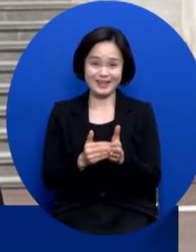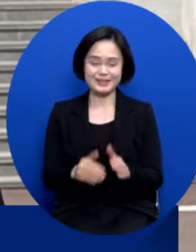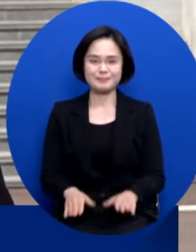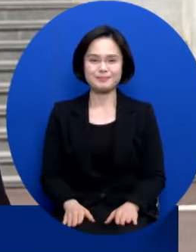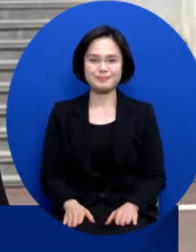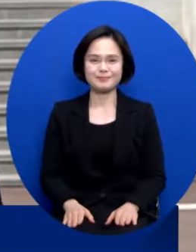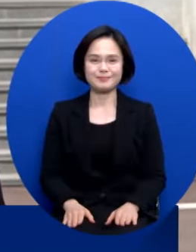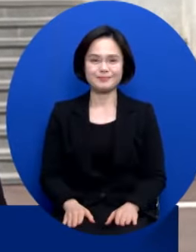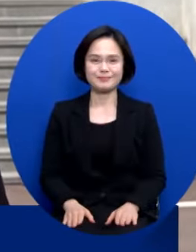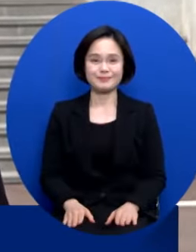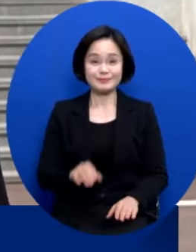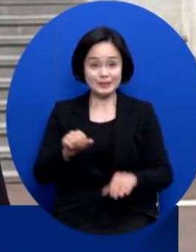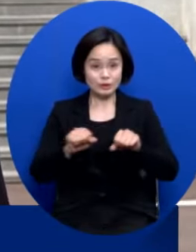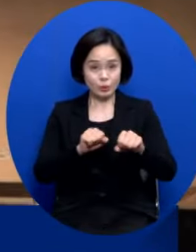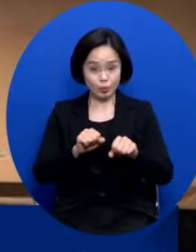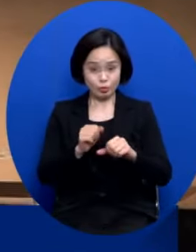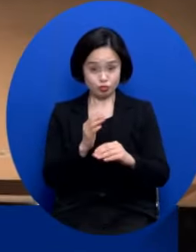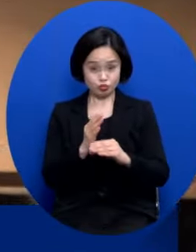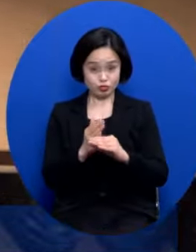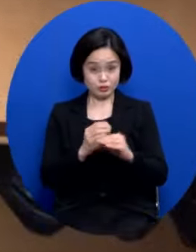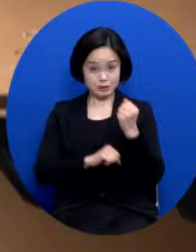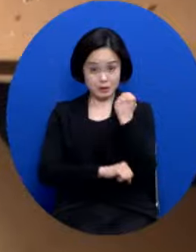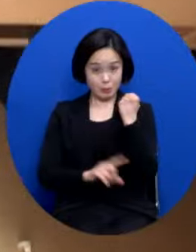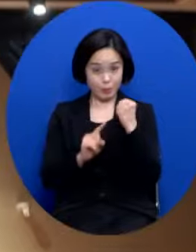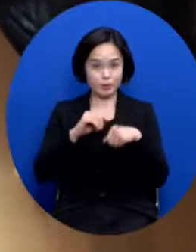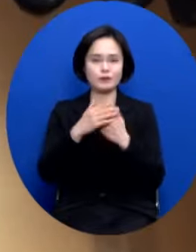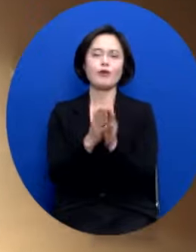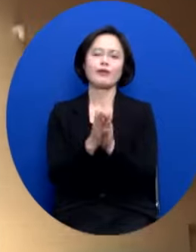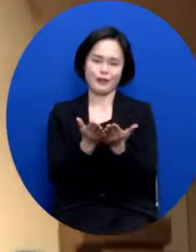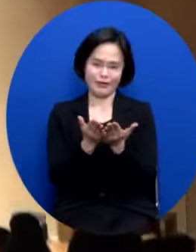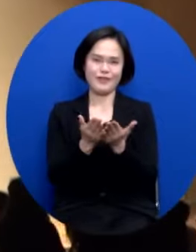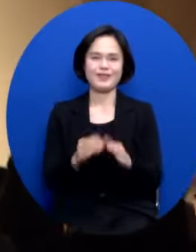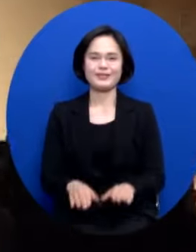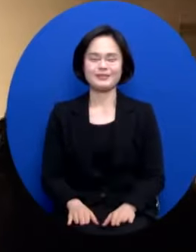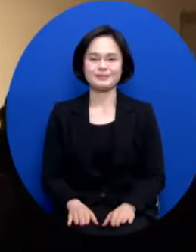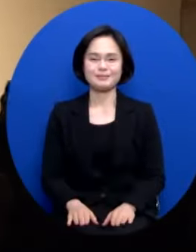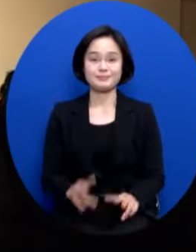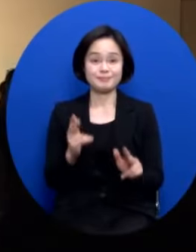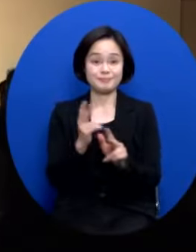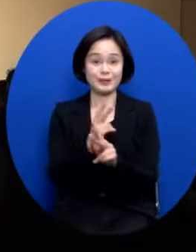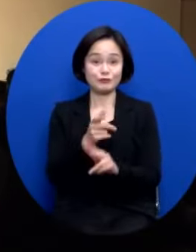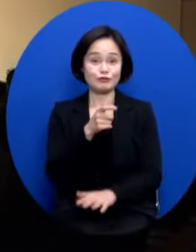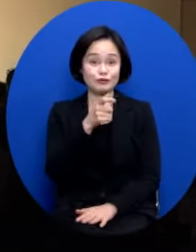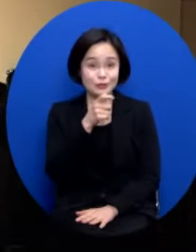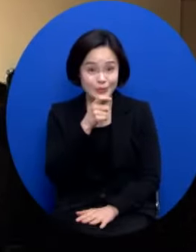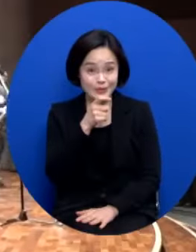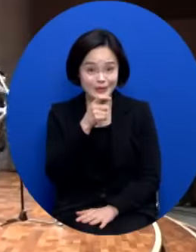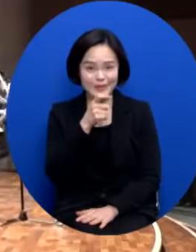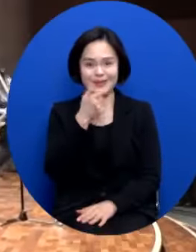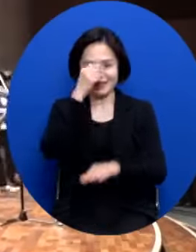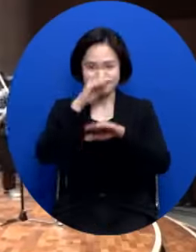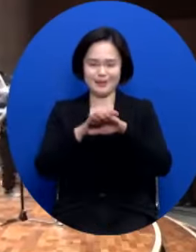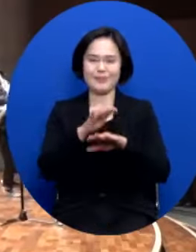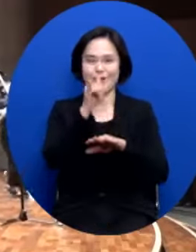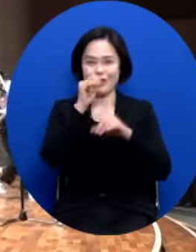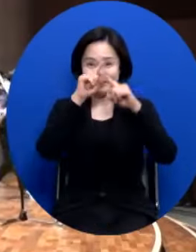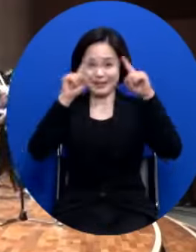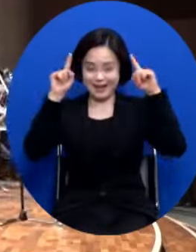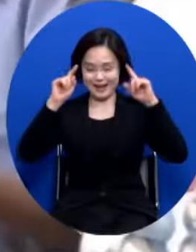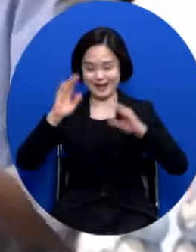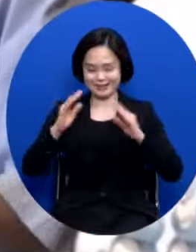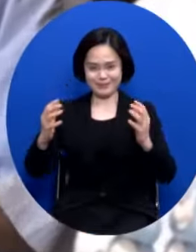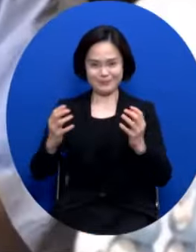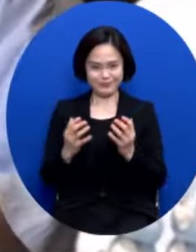당연히 성경이 있습니다. 교회는 매주 수요일 캠퍼스 비전 예배를 열어 백석학원 재학생들과 인근